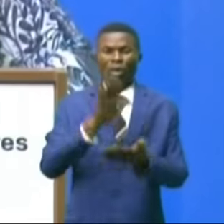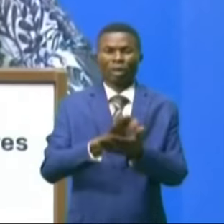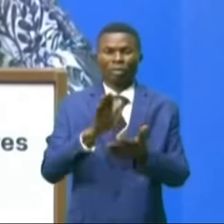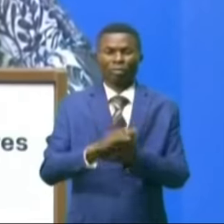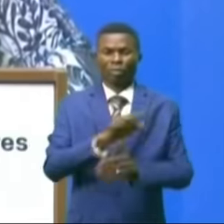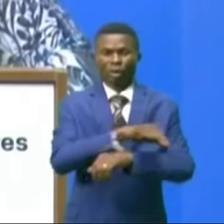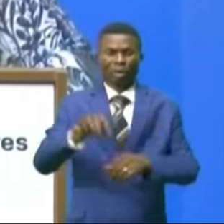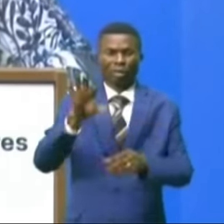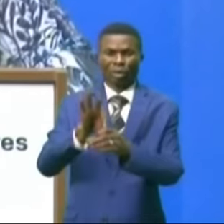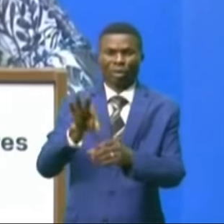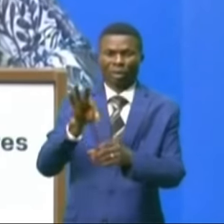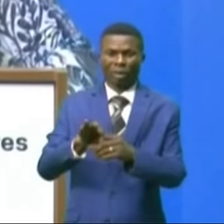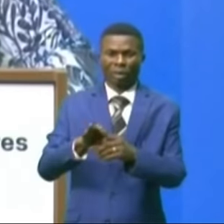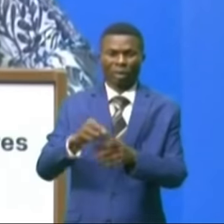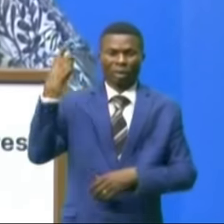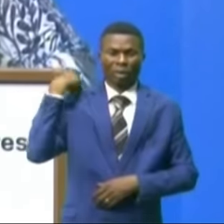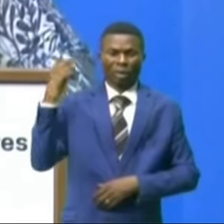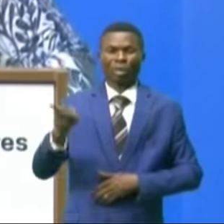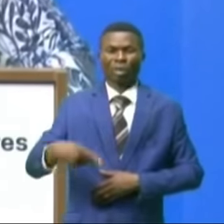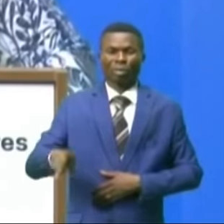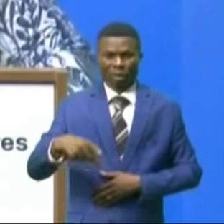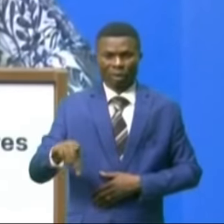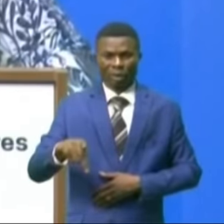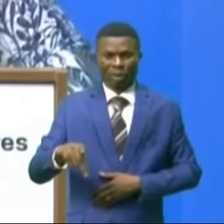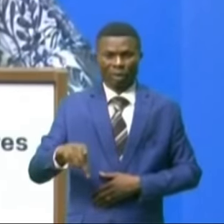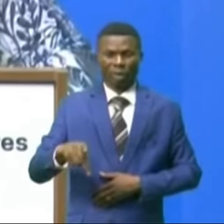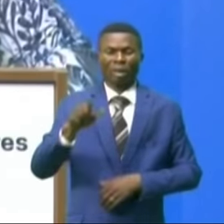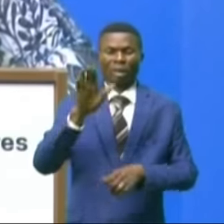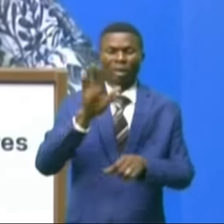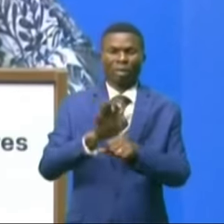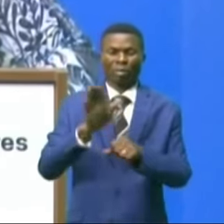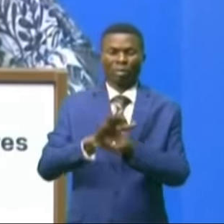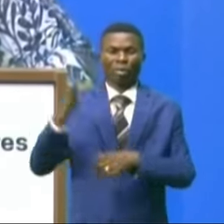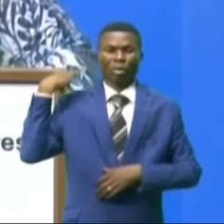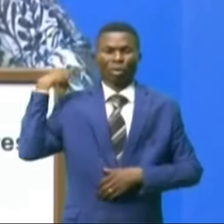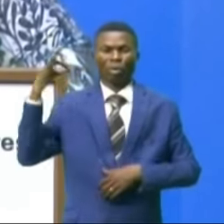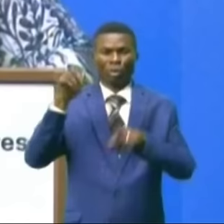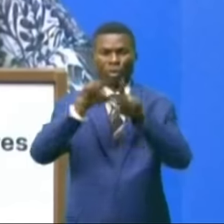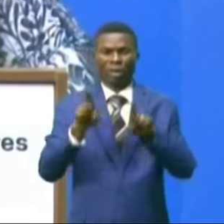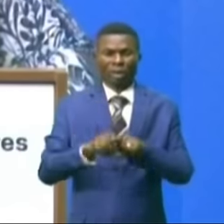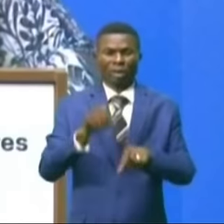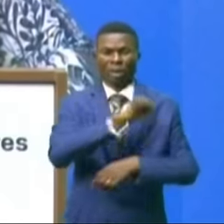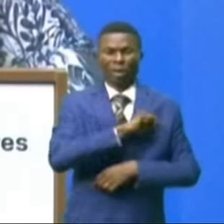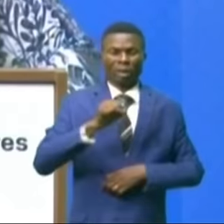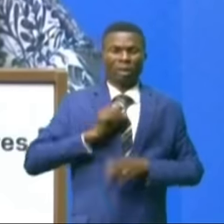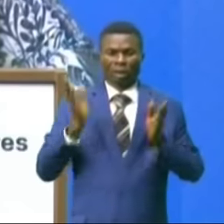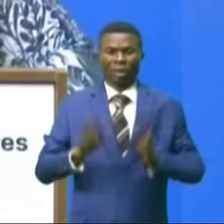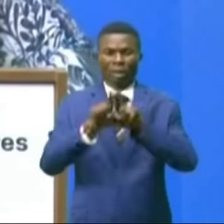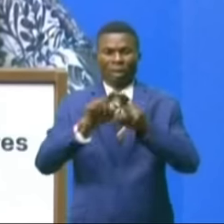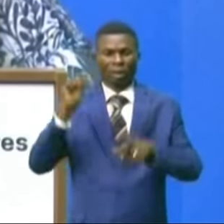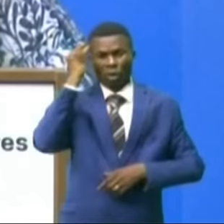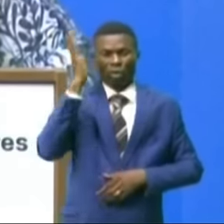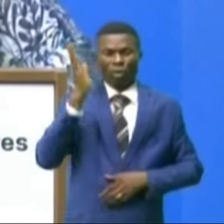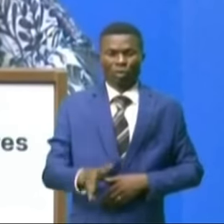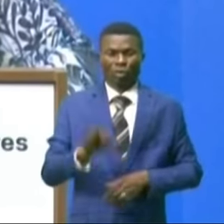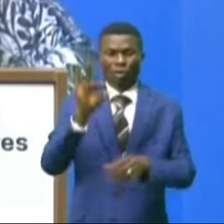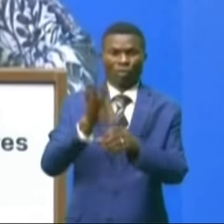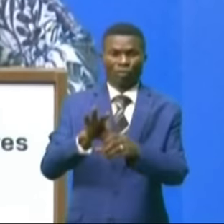CENI, les députés provinciaux, les différents candidats ainsi que les sénateurs et gouverneurs